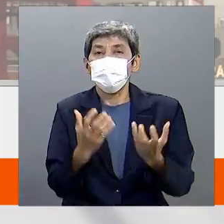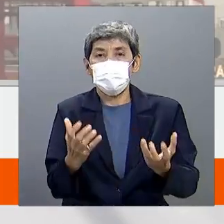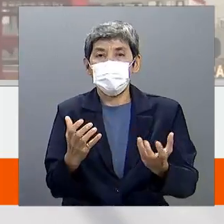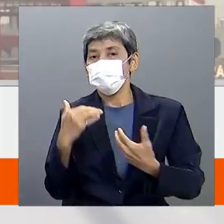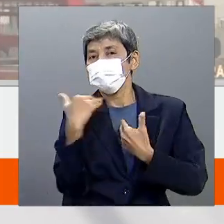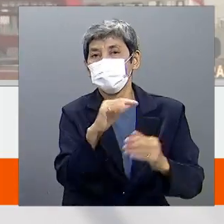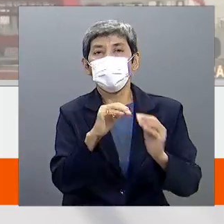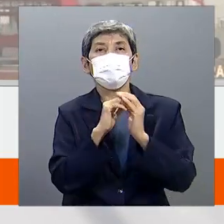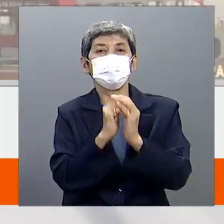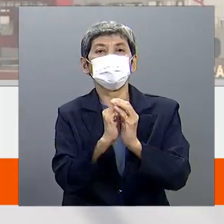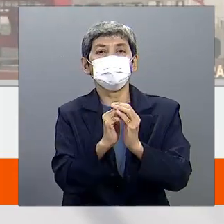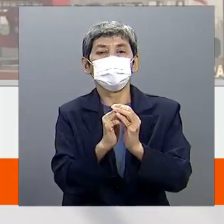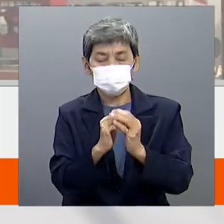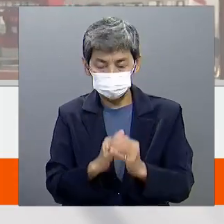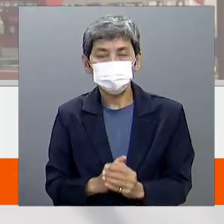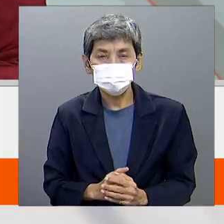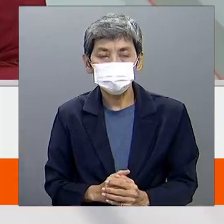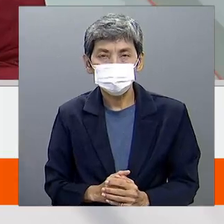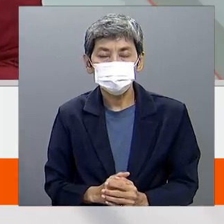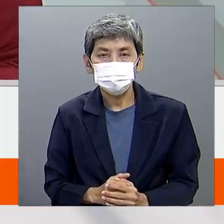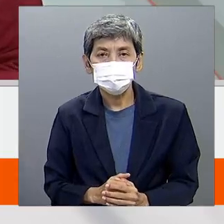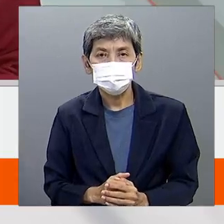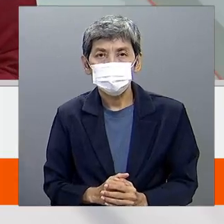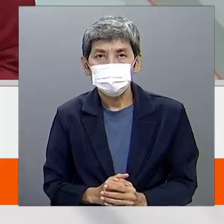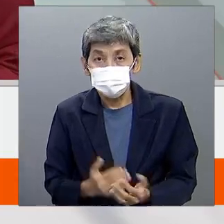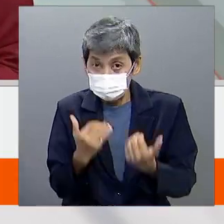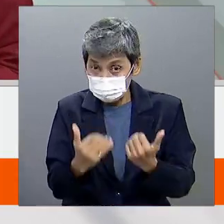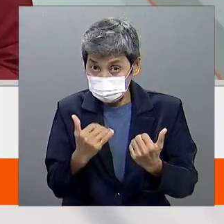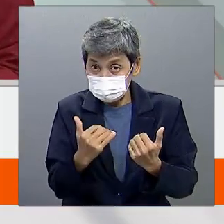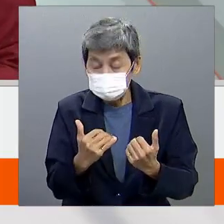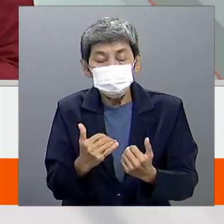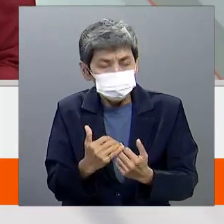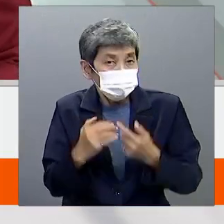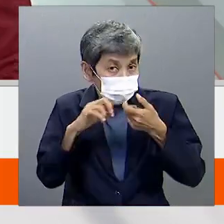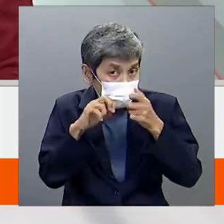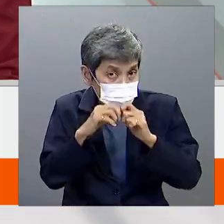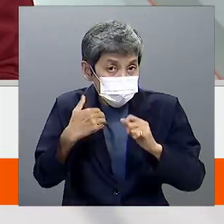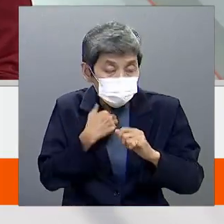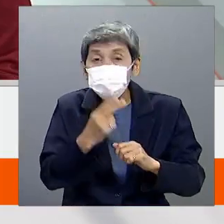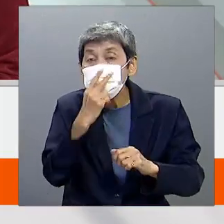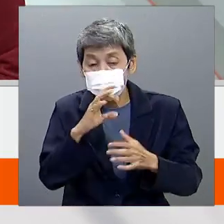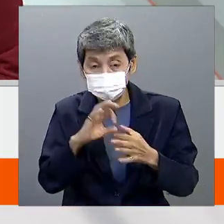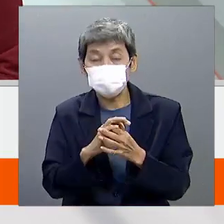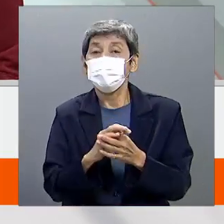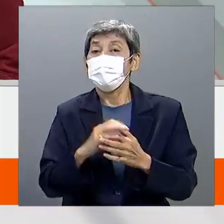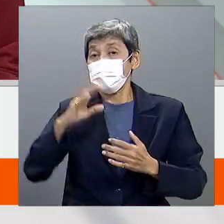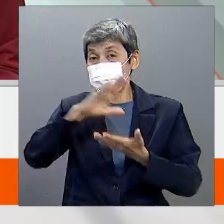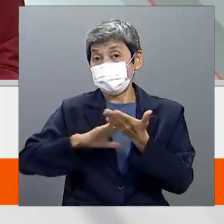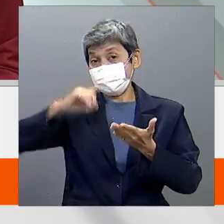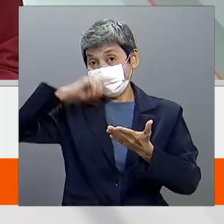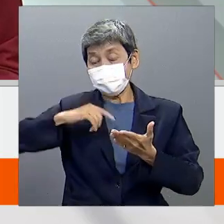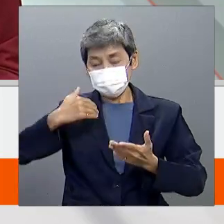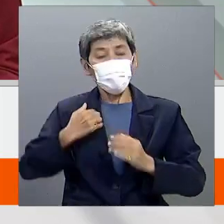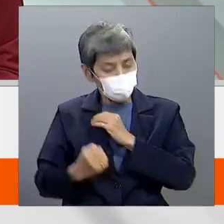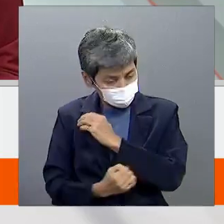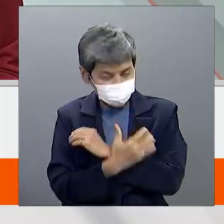และตลาด ค่ะเท่ากับว่าตอนนี้มันถึงมีวิกฤตเนี่ยถ้ามองในแง่ของผลประโยชน์ของประเทศไทยเราอาจจะมีโอกาสใน